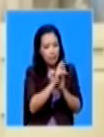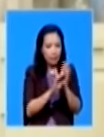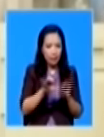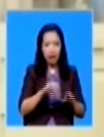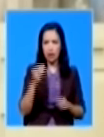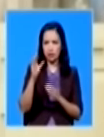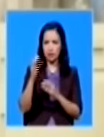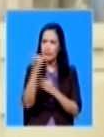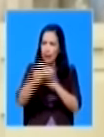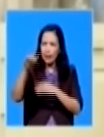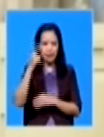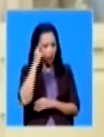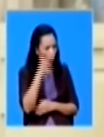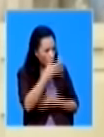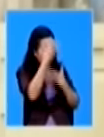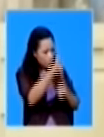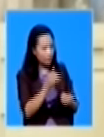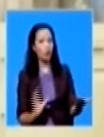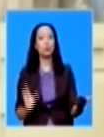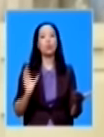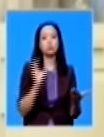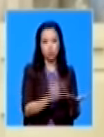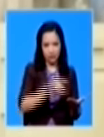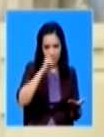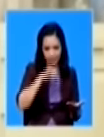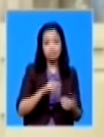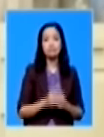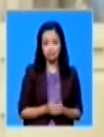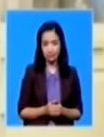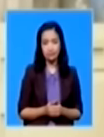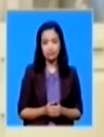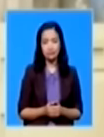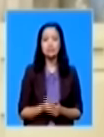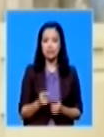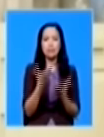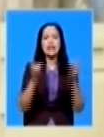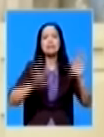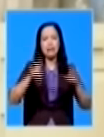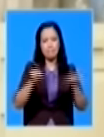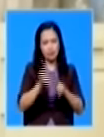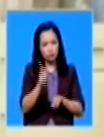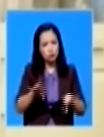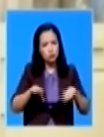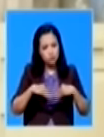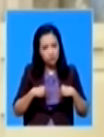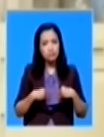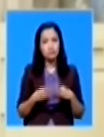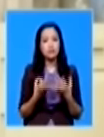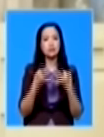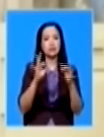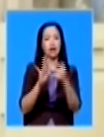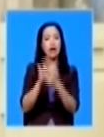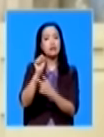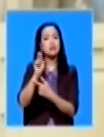ใช่วันนี้เป็นมันก็เป็นระบบแบบนี้ทั้งโลกถ้าเราเป็นประเทศชาติก็ต้องเป็นแบบนี ้ ต้องยอมรับการเสรีในการแข่